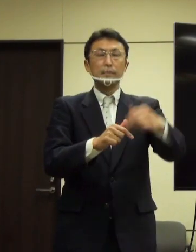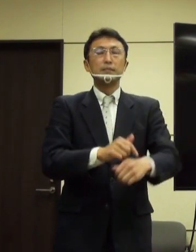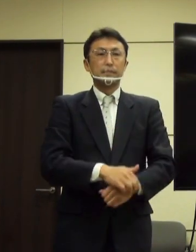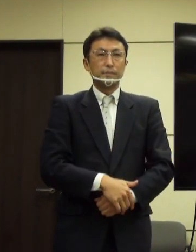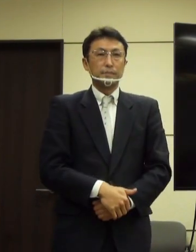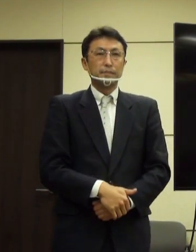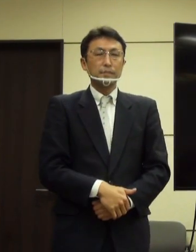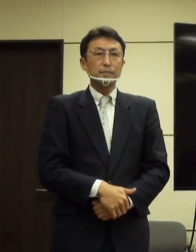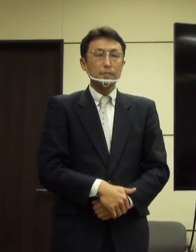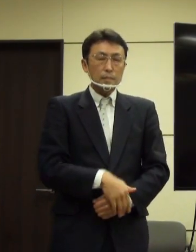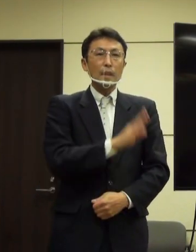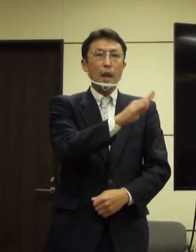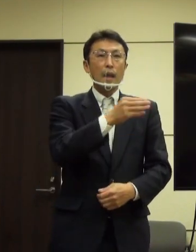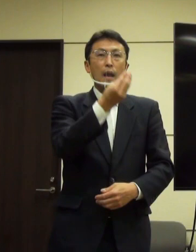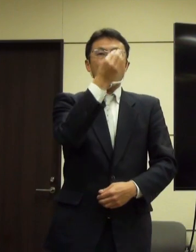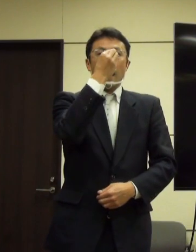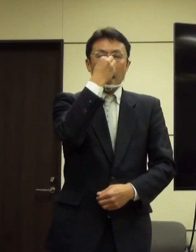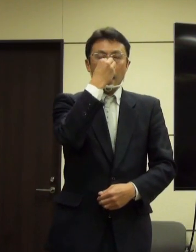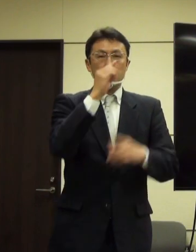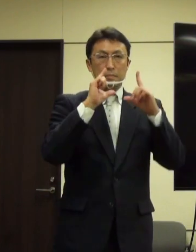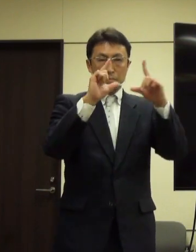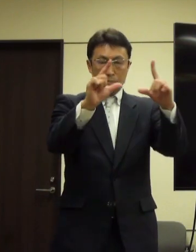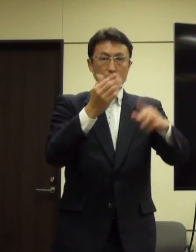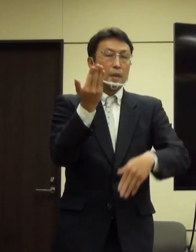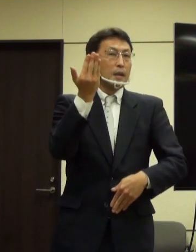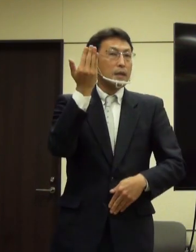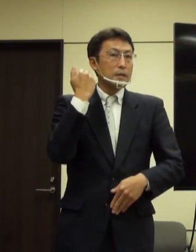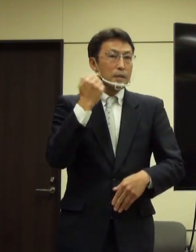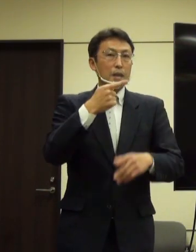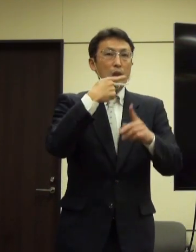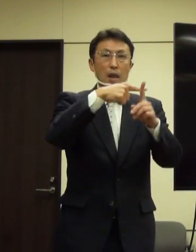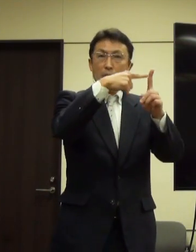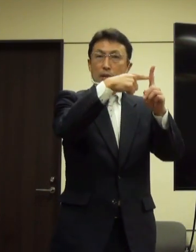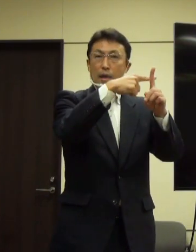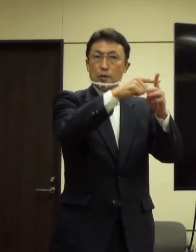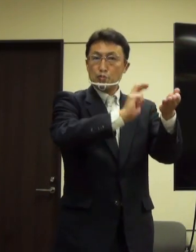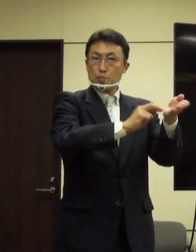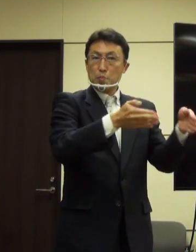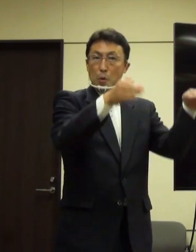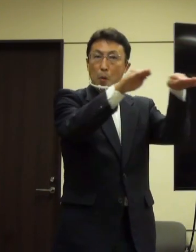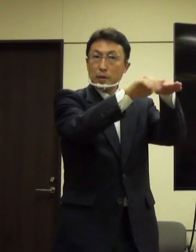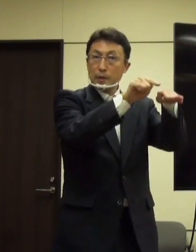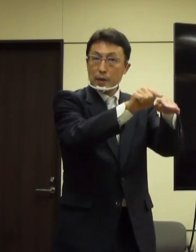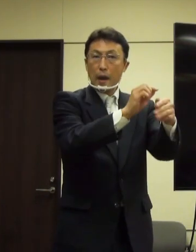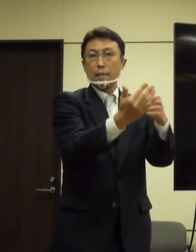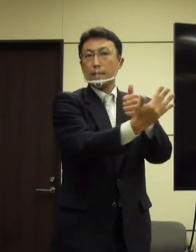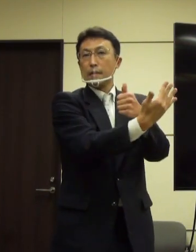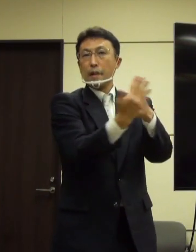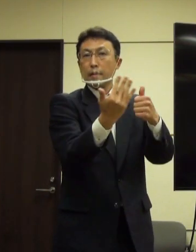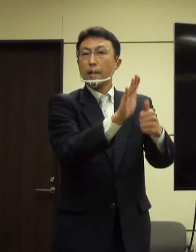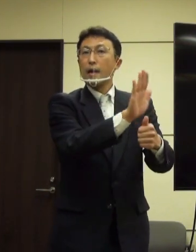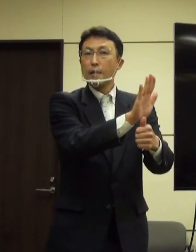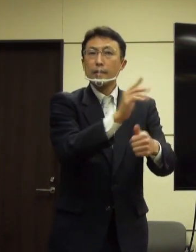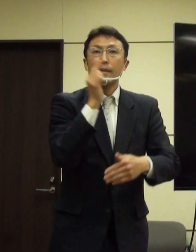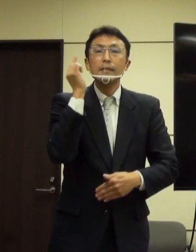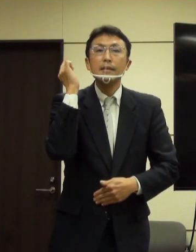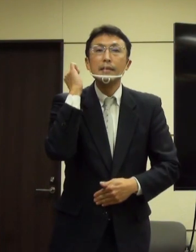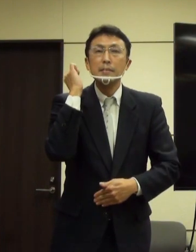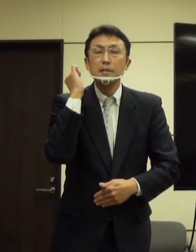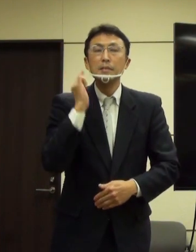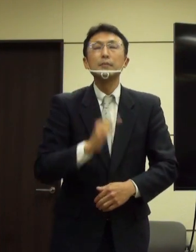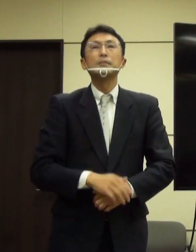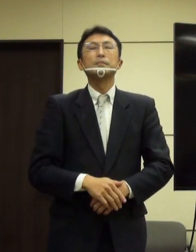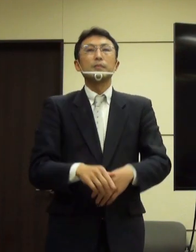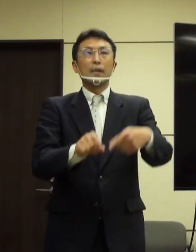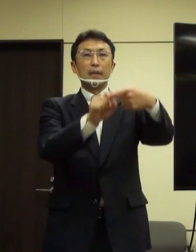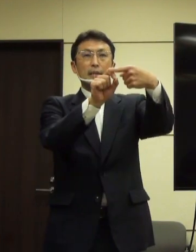側の赤十字病に関しては先ほどなんか会見をされたというかがっておりますけれどもまああの1